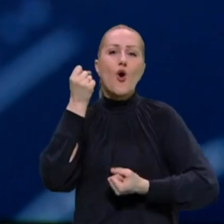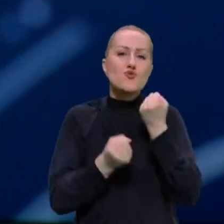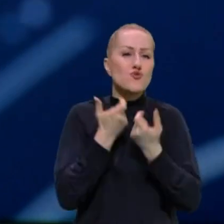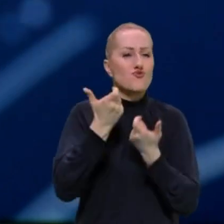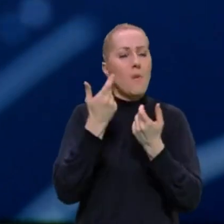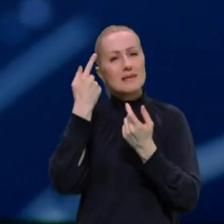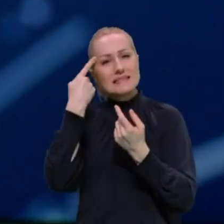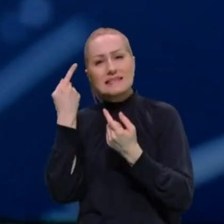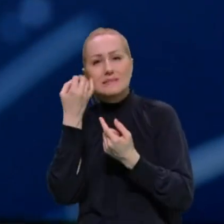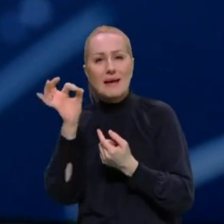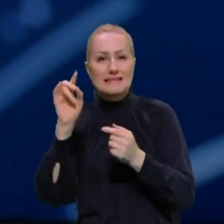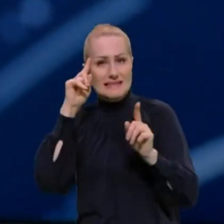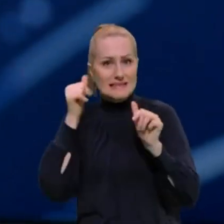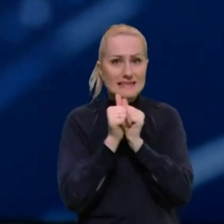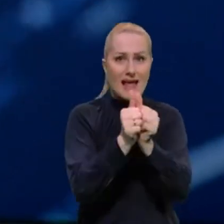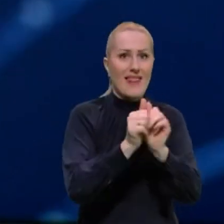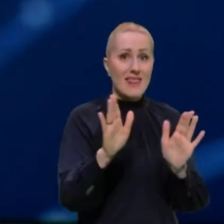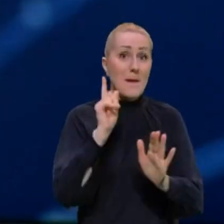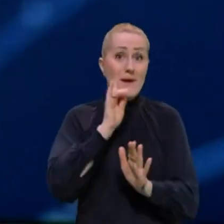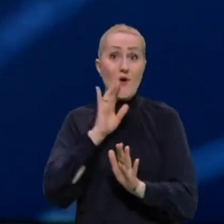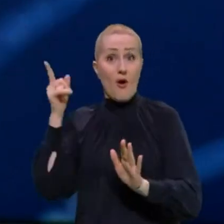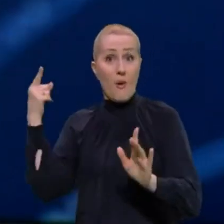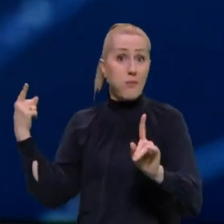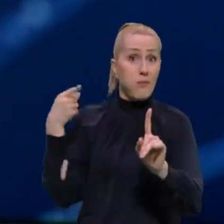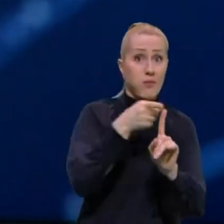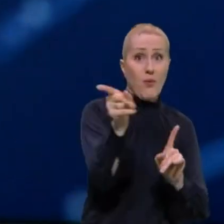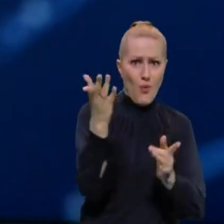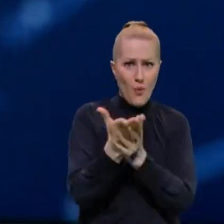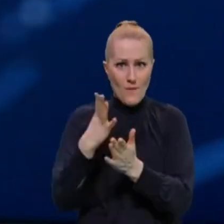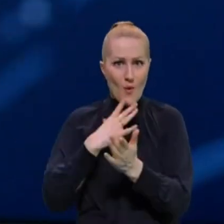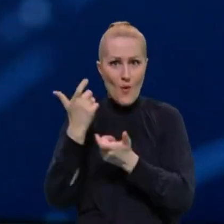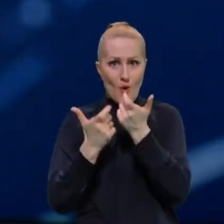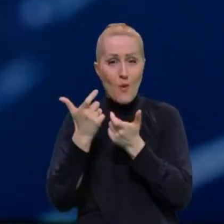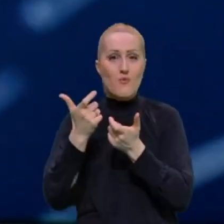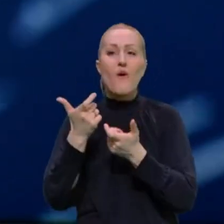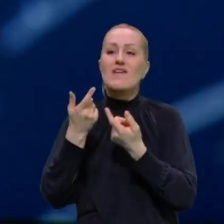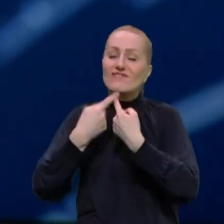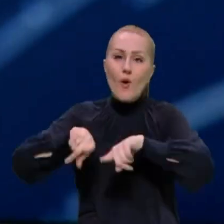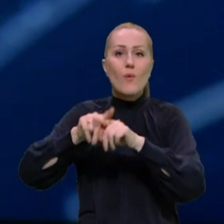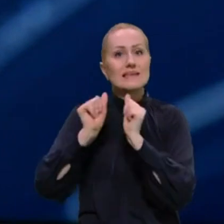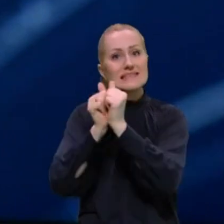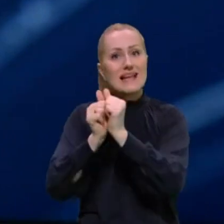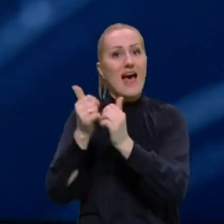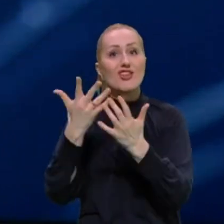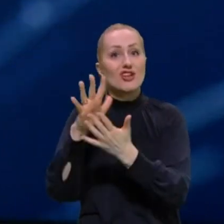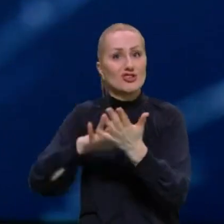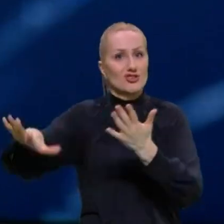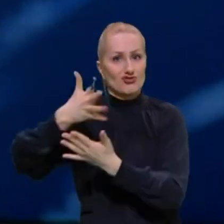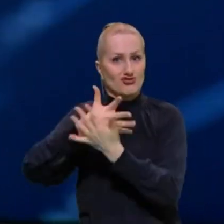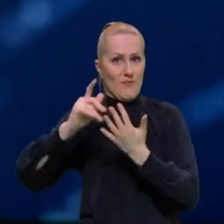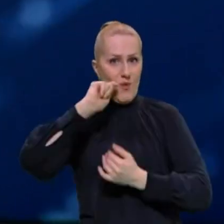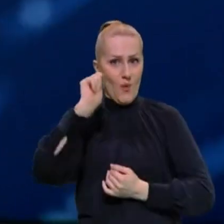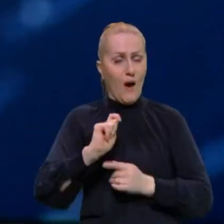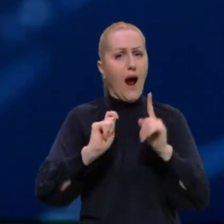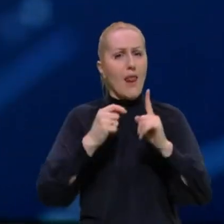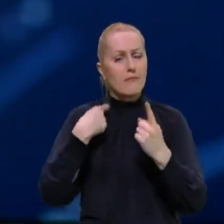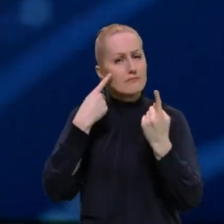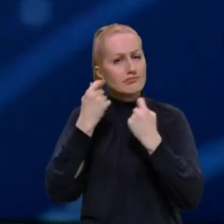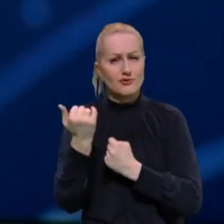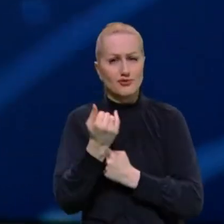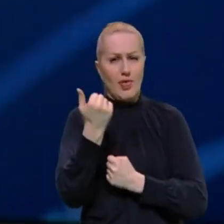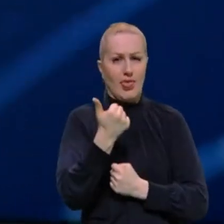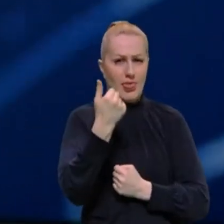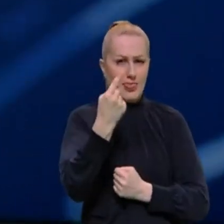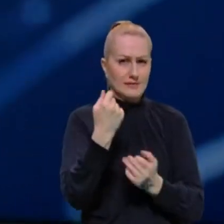która w zasadzie już była prawdopodobnie po wykonaniu zadania nad Ukrainą. Przy czym trzeba zwrócić uwagę na jedną rzecz znamienną w